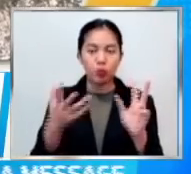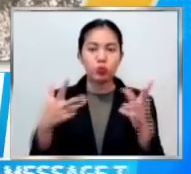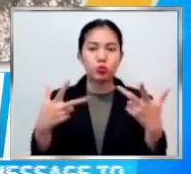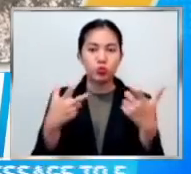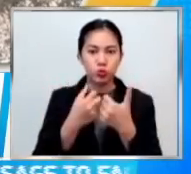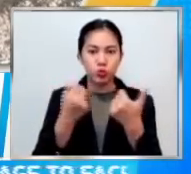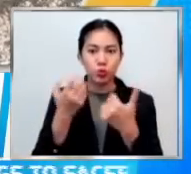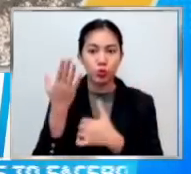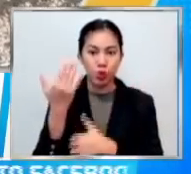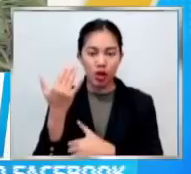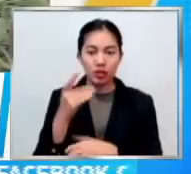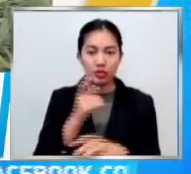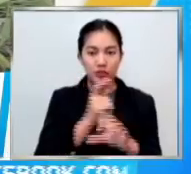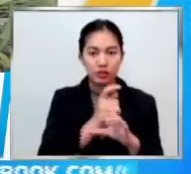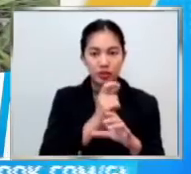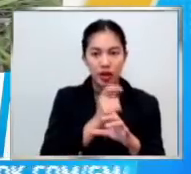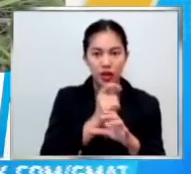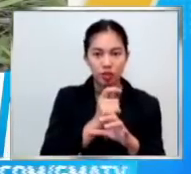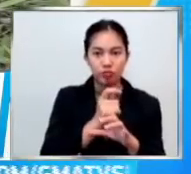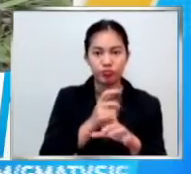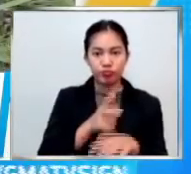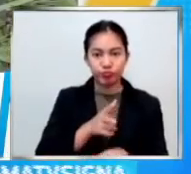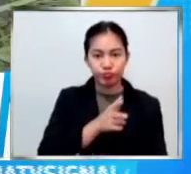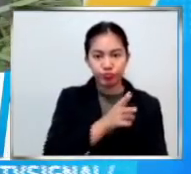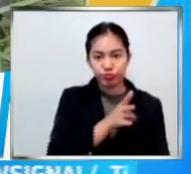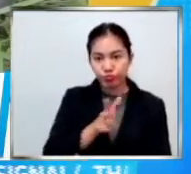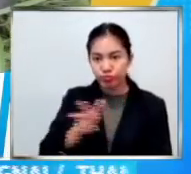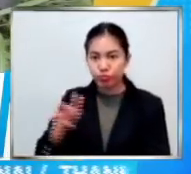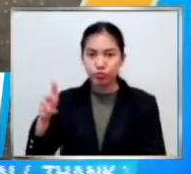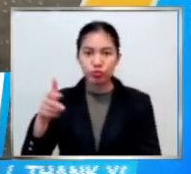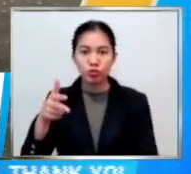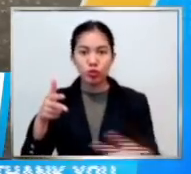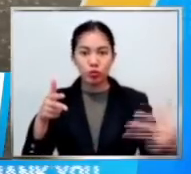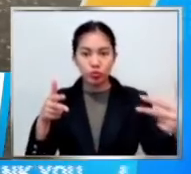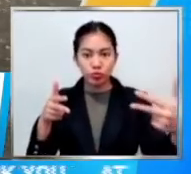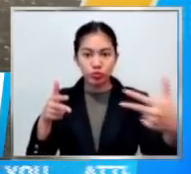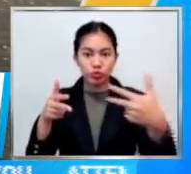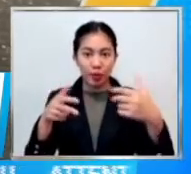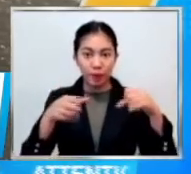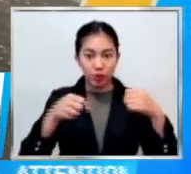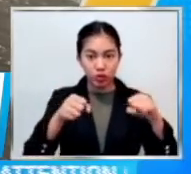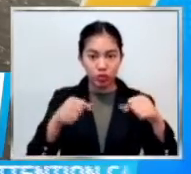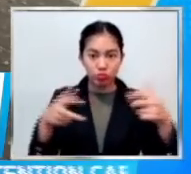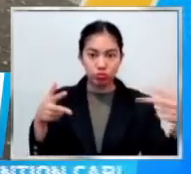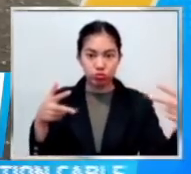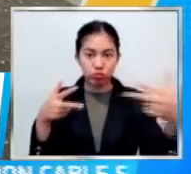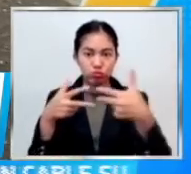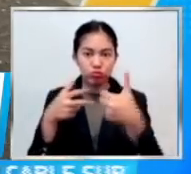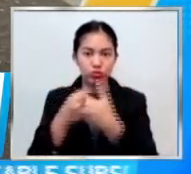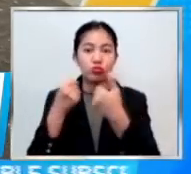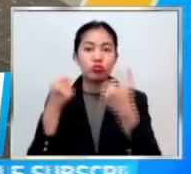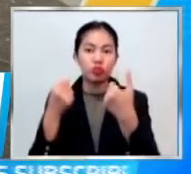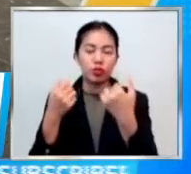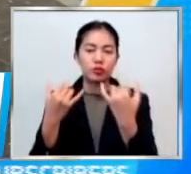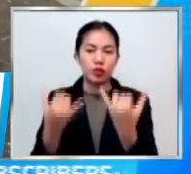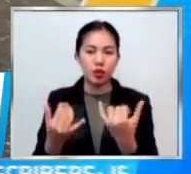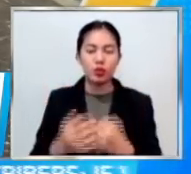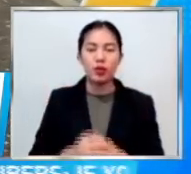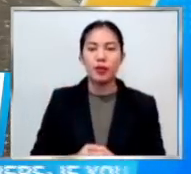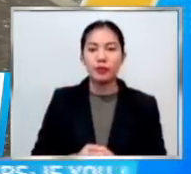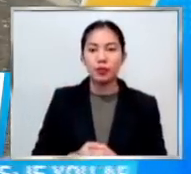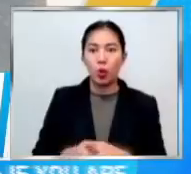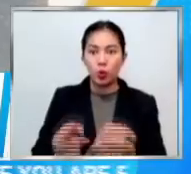at nabangga ang kasalubong na motorsiklong sakay ang mga nasawing biktima. Nabangga rin ng truck ang isang kasalubong na